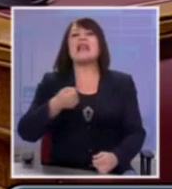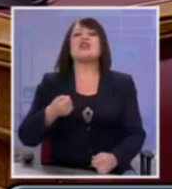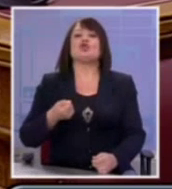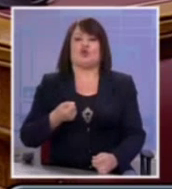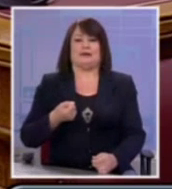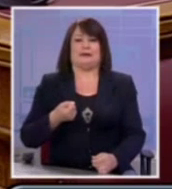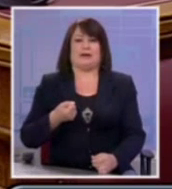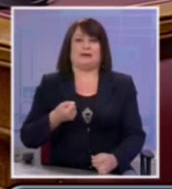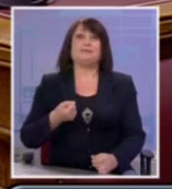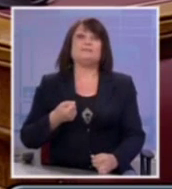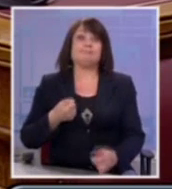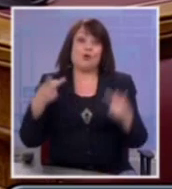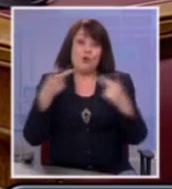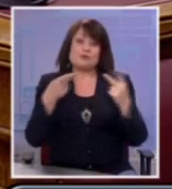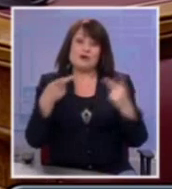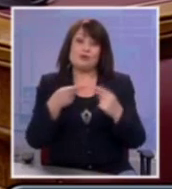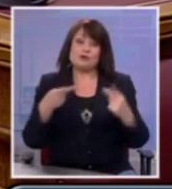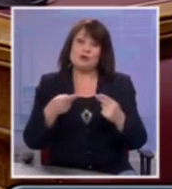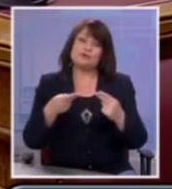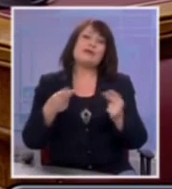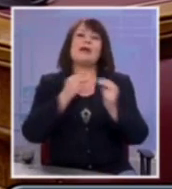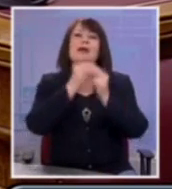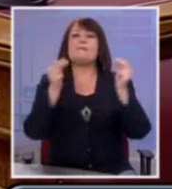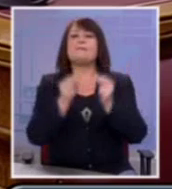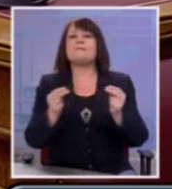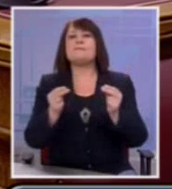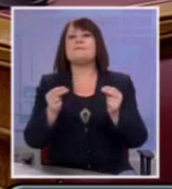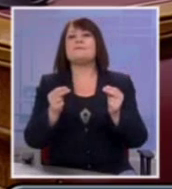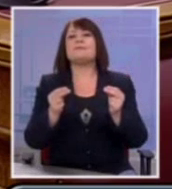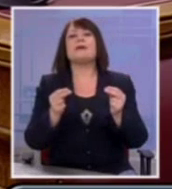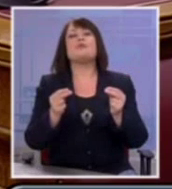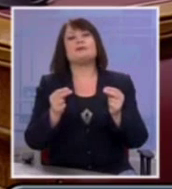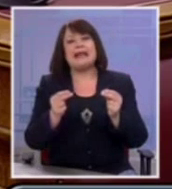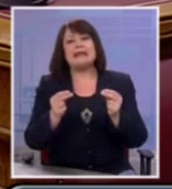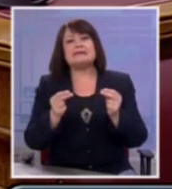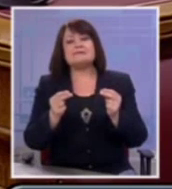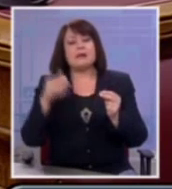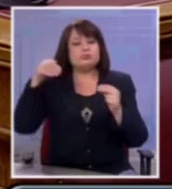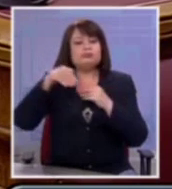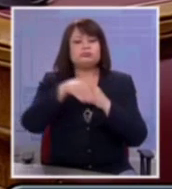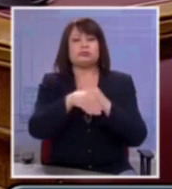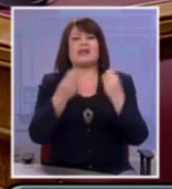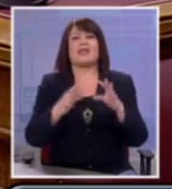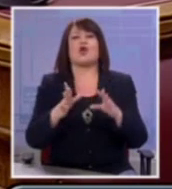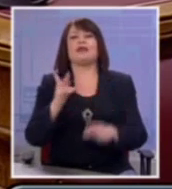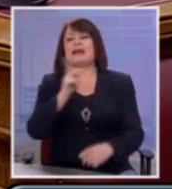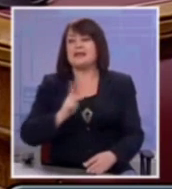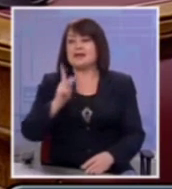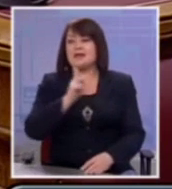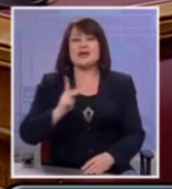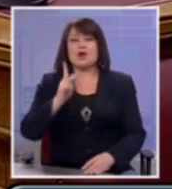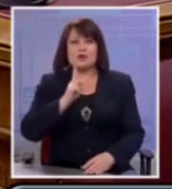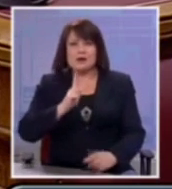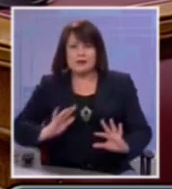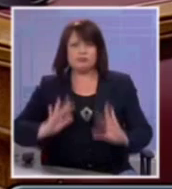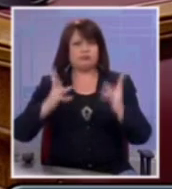κυρίως μέτρων, τα οποία θα προκαλούσαν μια άνευ προηγουμένου ύφεση και κοινωνική, θα έλεγα,